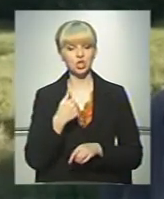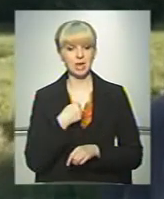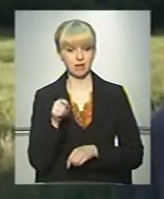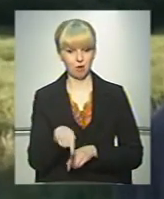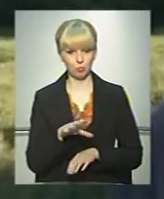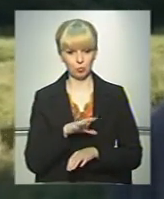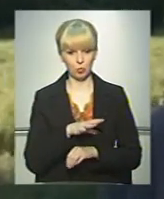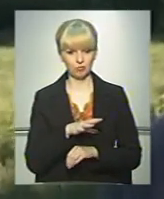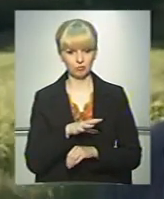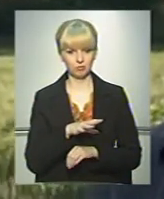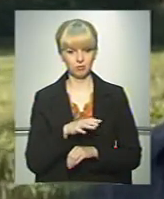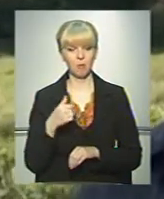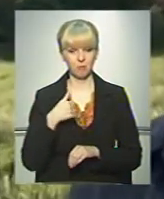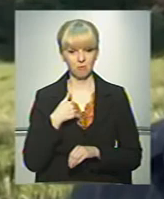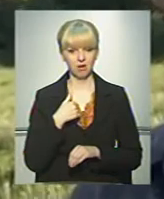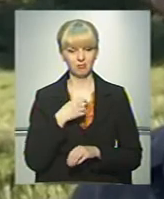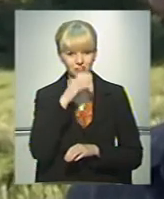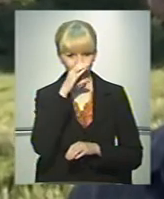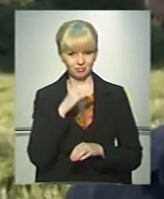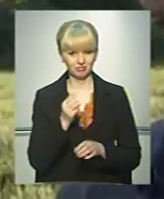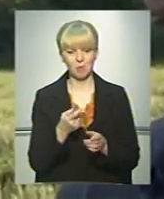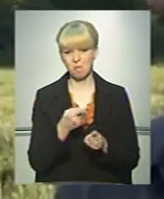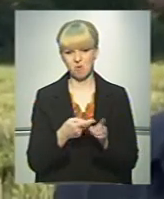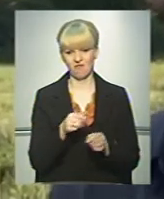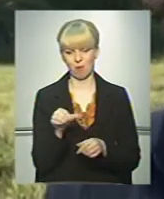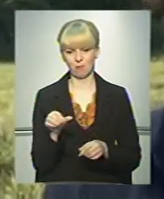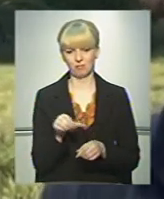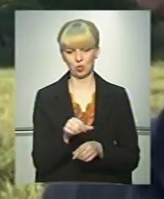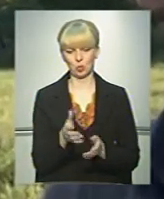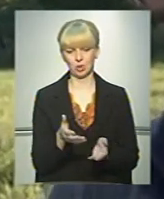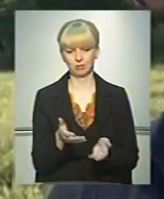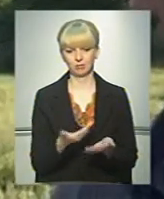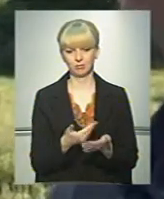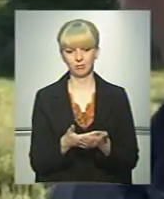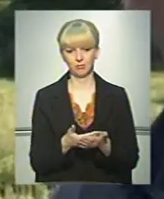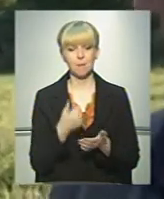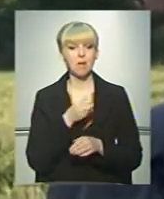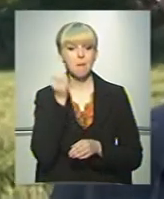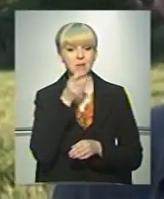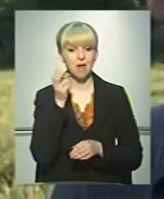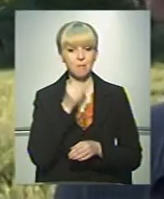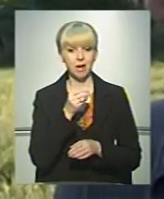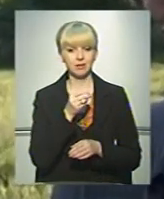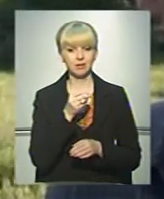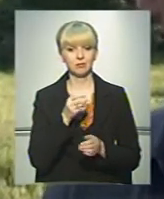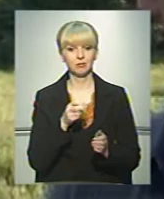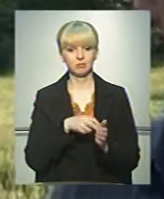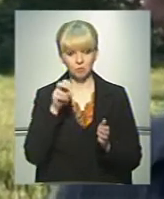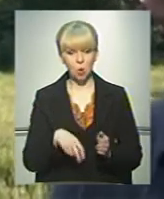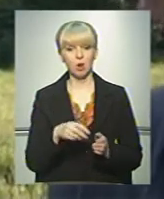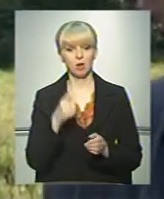був. О, мене їмило за пів десь минути такого. О, мій плем'яник стрикає, поняв,